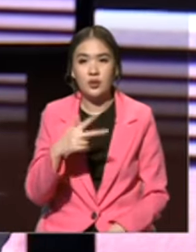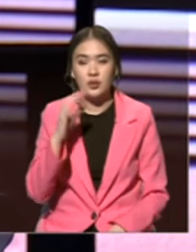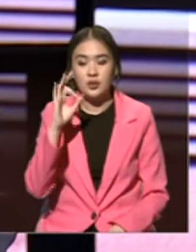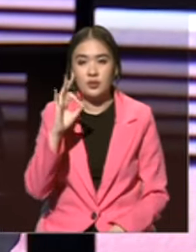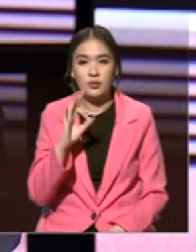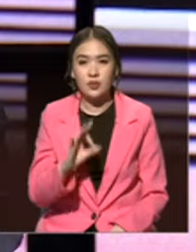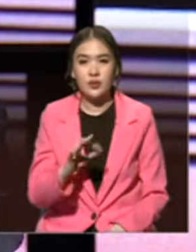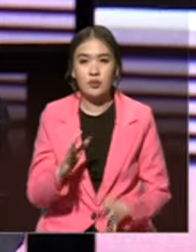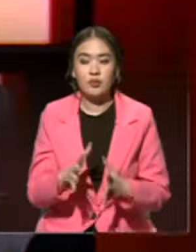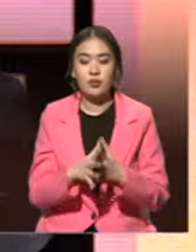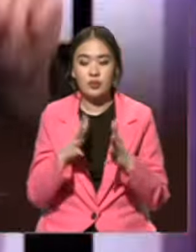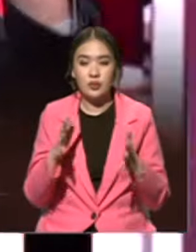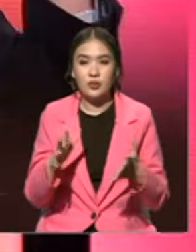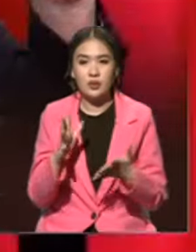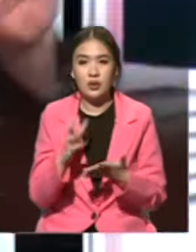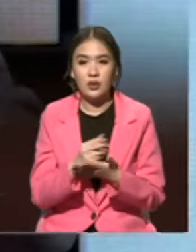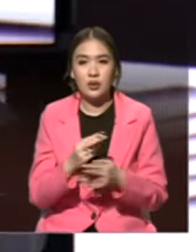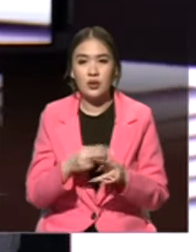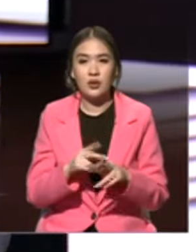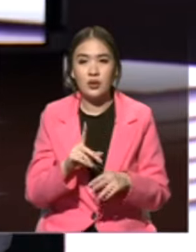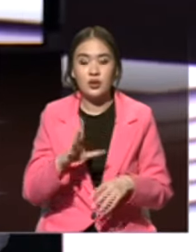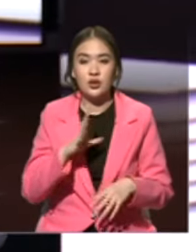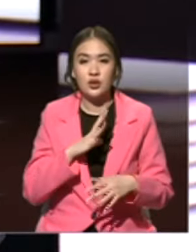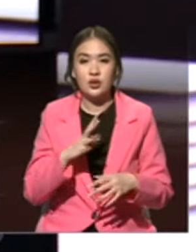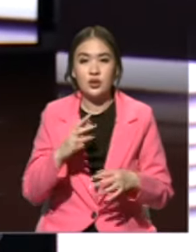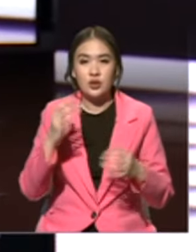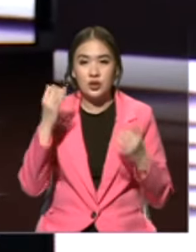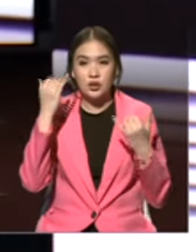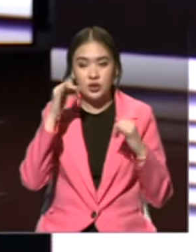20-30% артық мал шығады. Әсіресе жылқыдан.